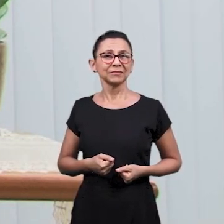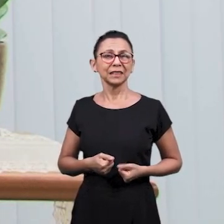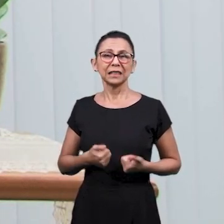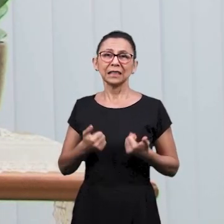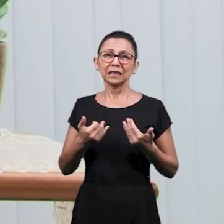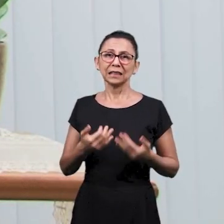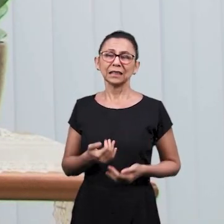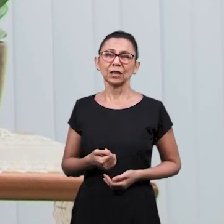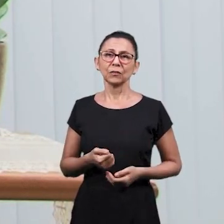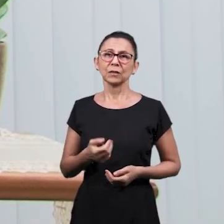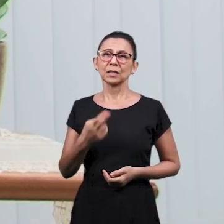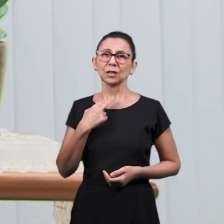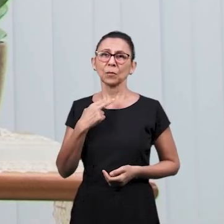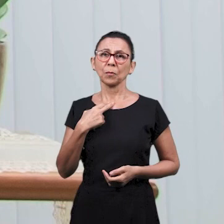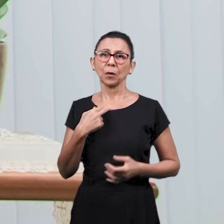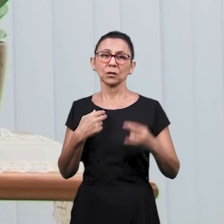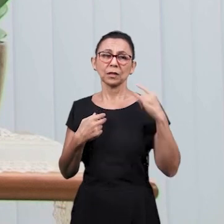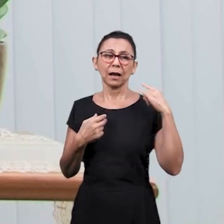утром.